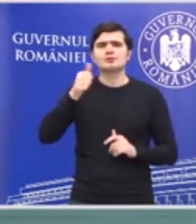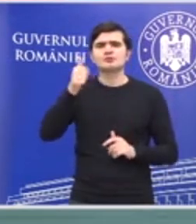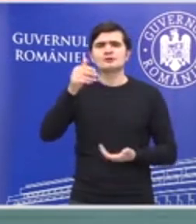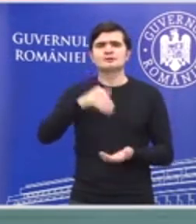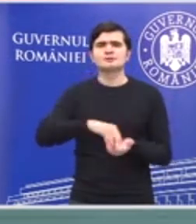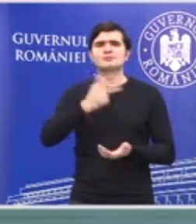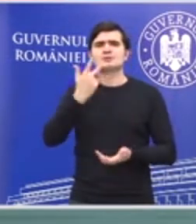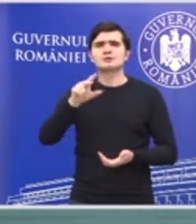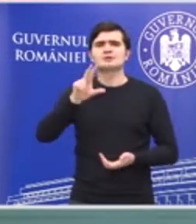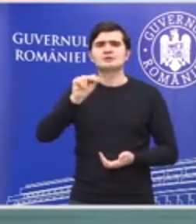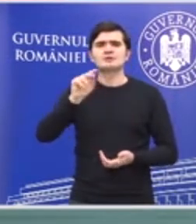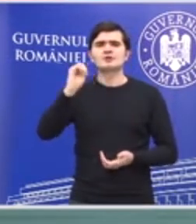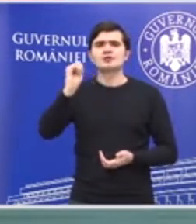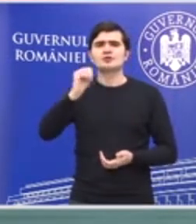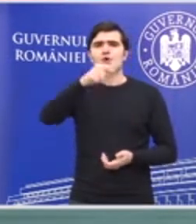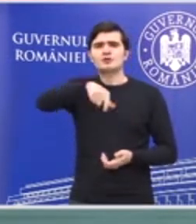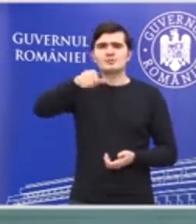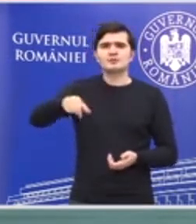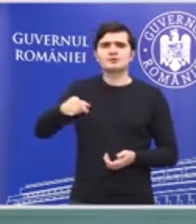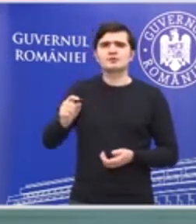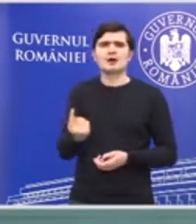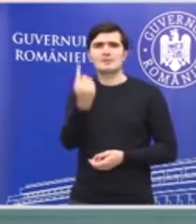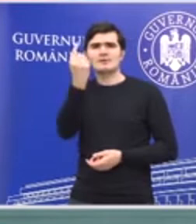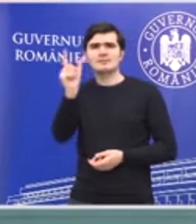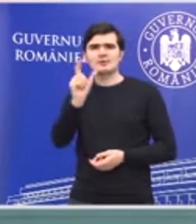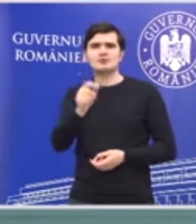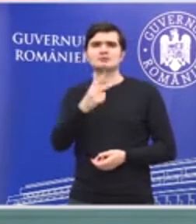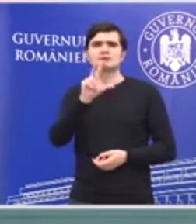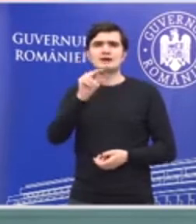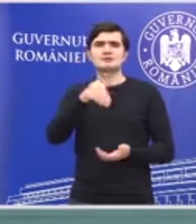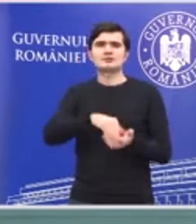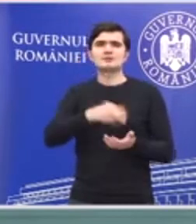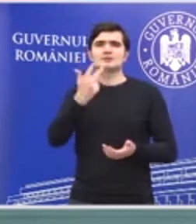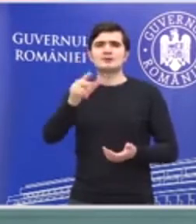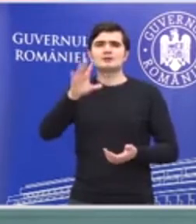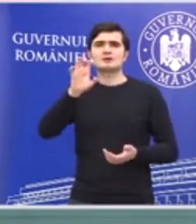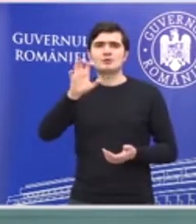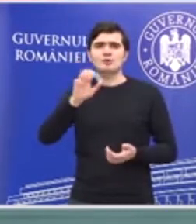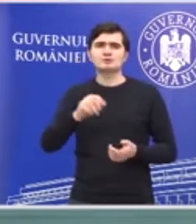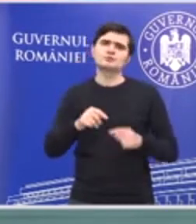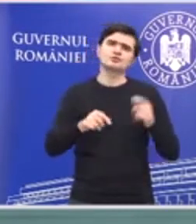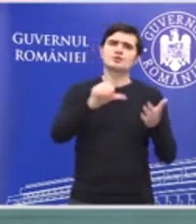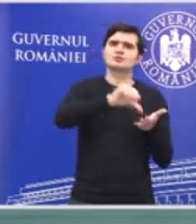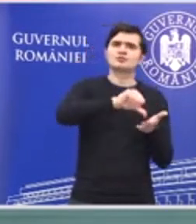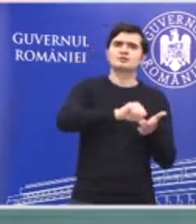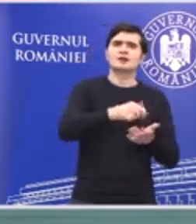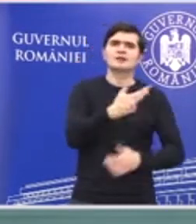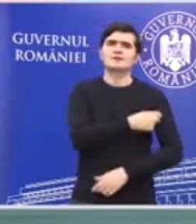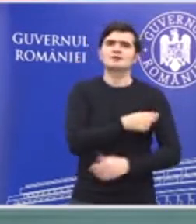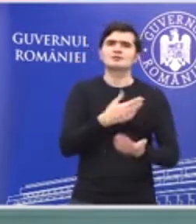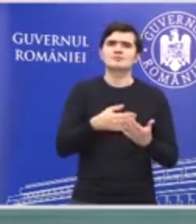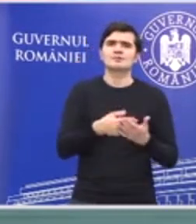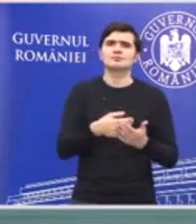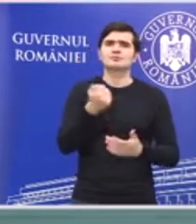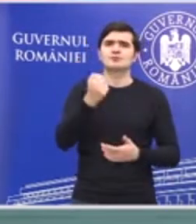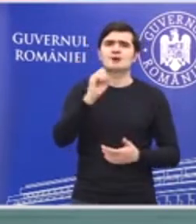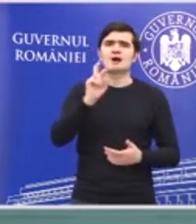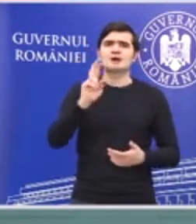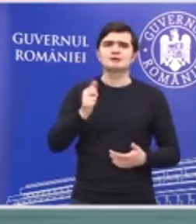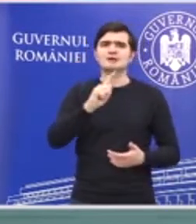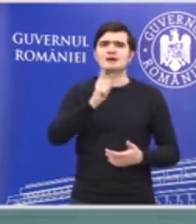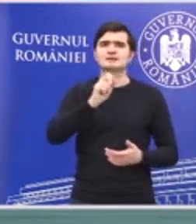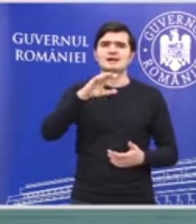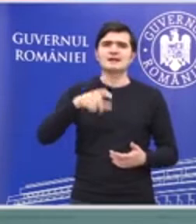126.339 de persoane, din care la doza 1, 30.390, iar în centrele de vaccinare cu vaccin de la AstraZeneca